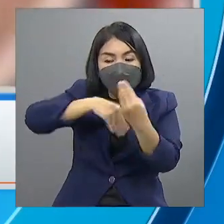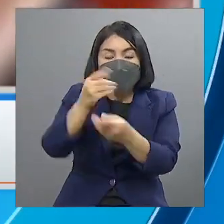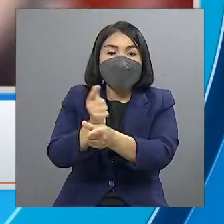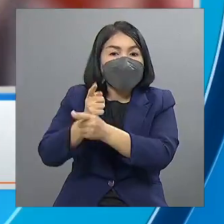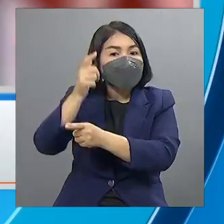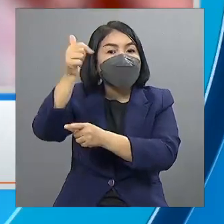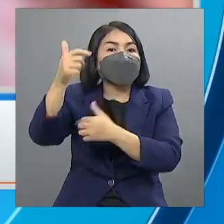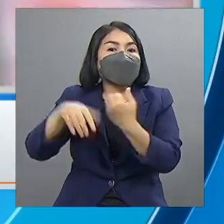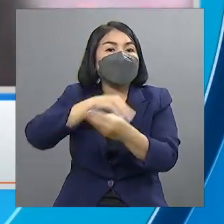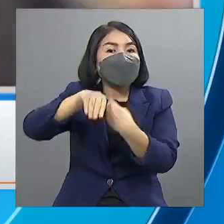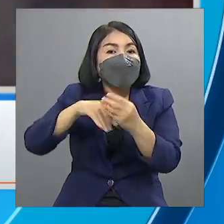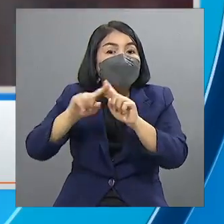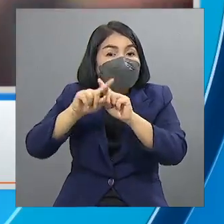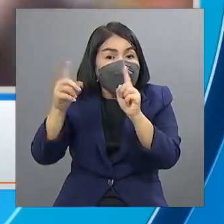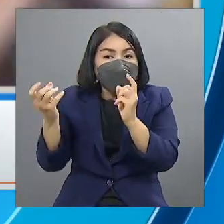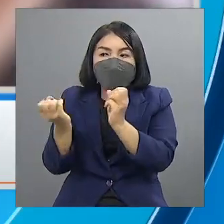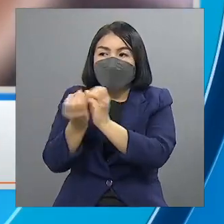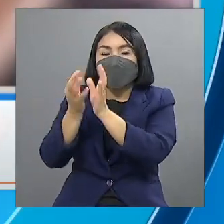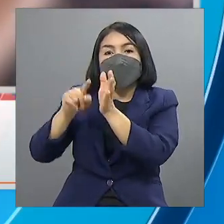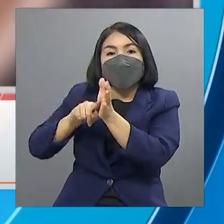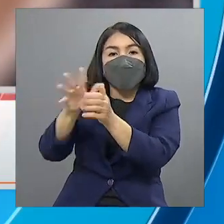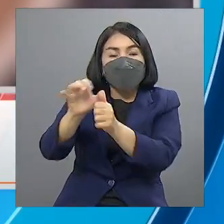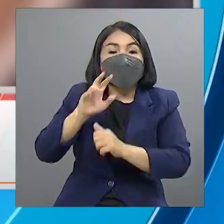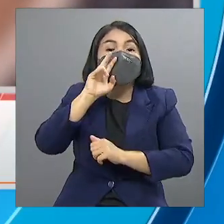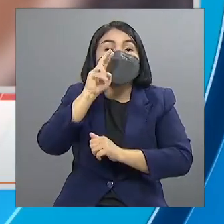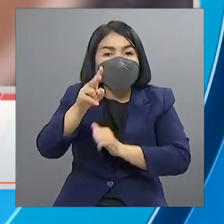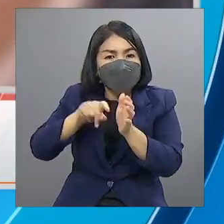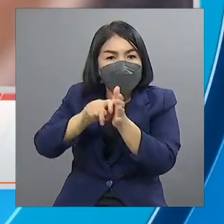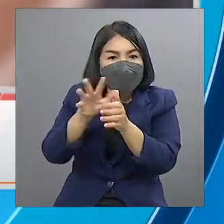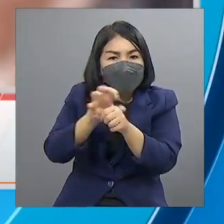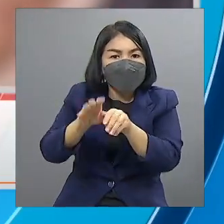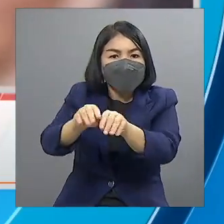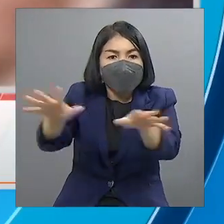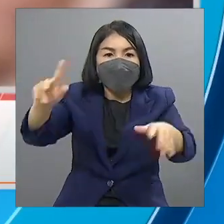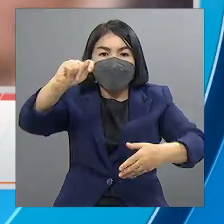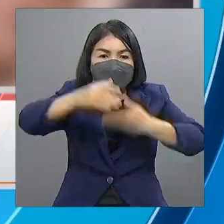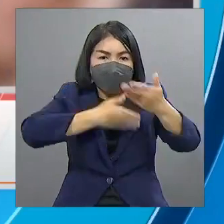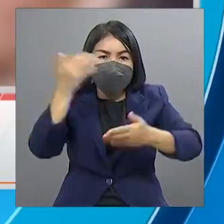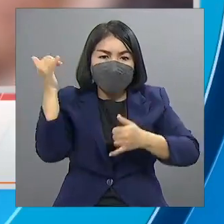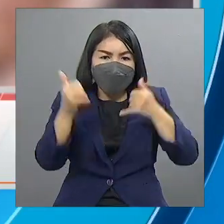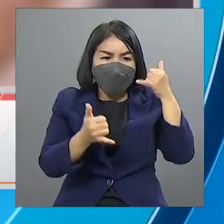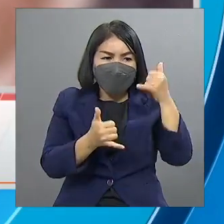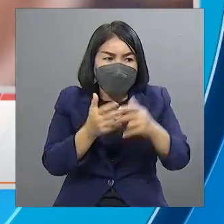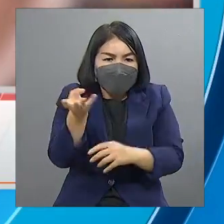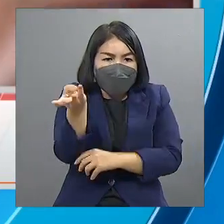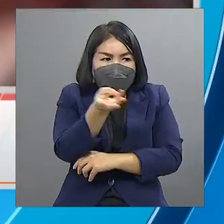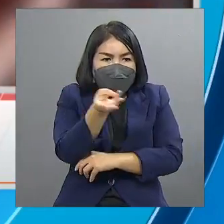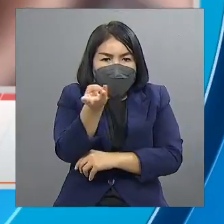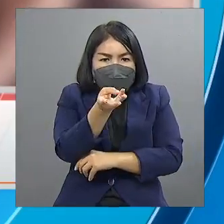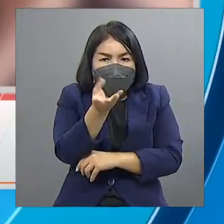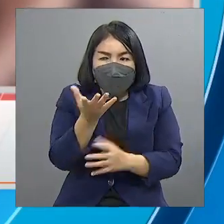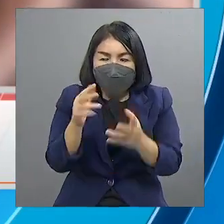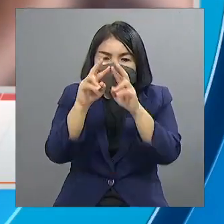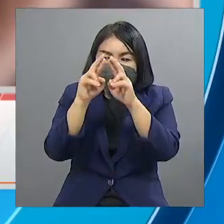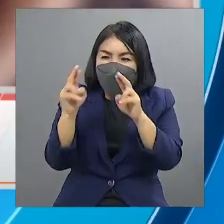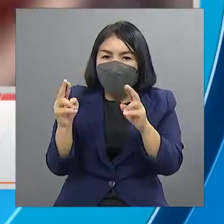ถานการณ์โควิดระบาดรอบ2เนี่ยค่ะก็ตลาดเนี่ยคนก็เดินน้อยลงแล้วก็ทำให้แบบร้านเราก็หน้าร้านก็ข